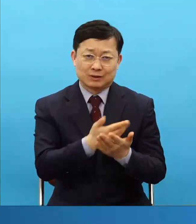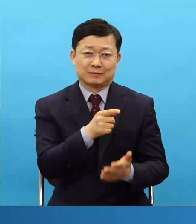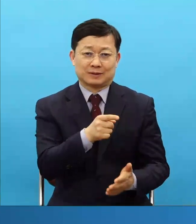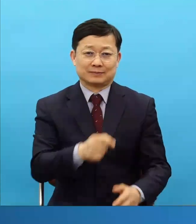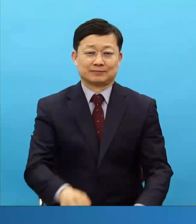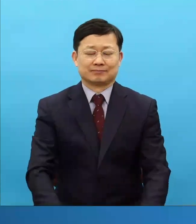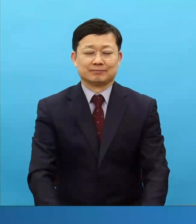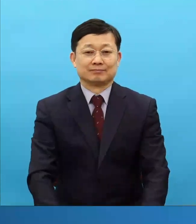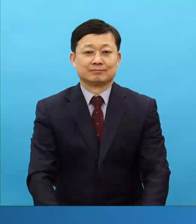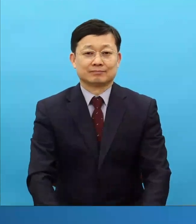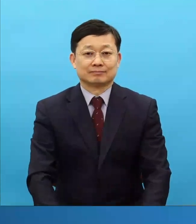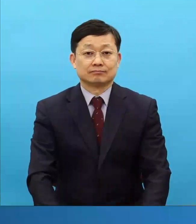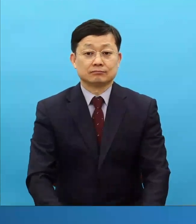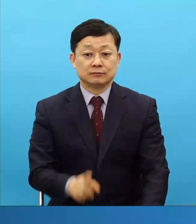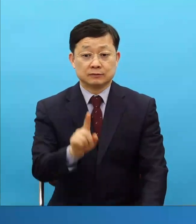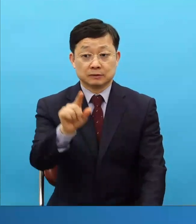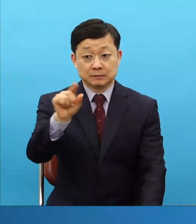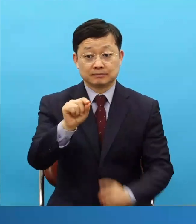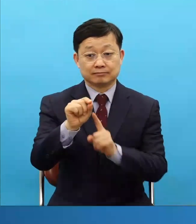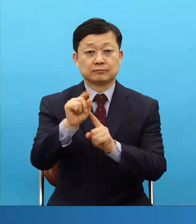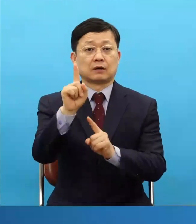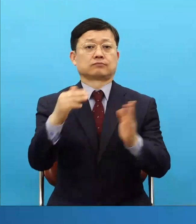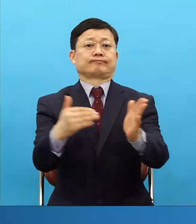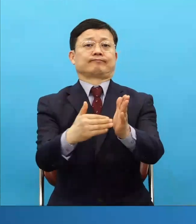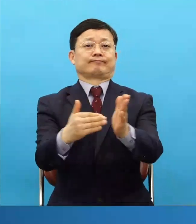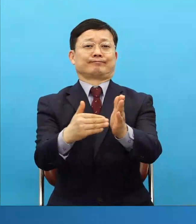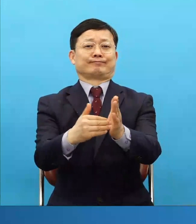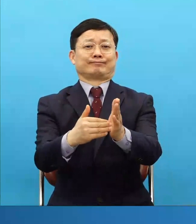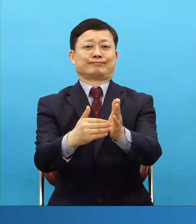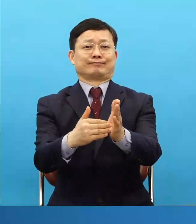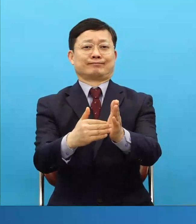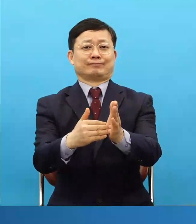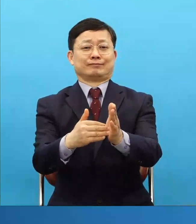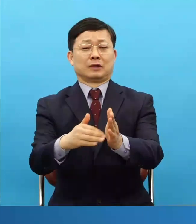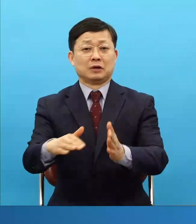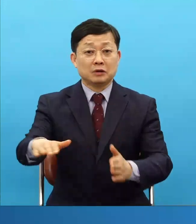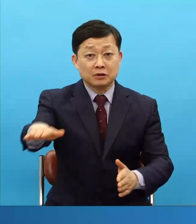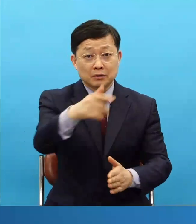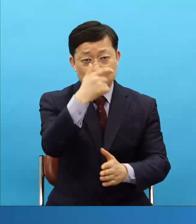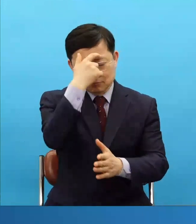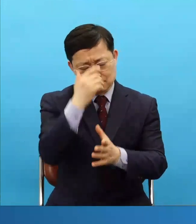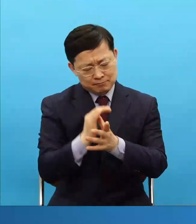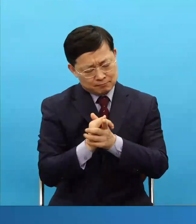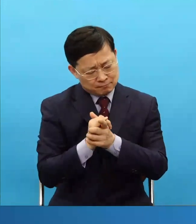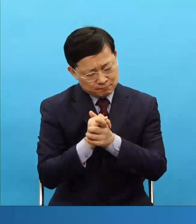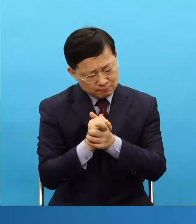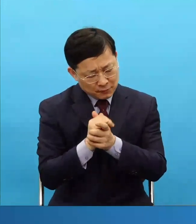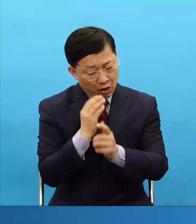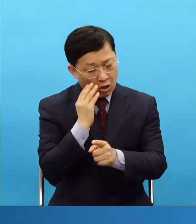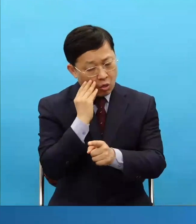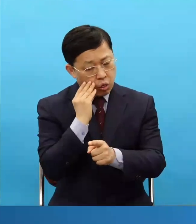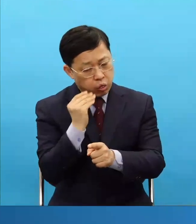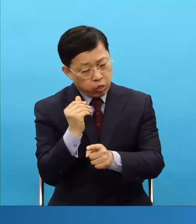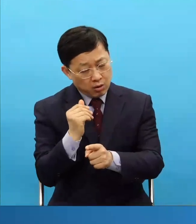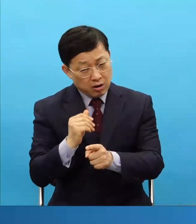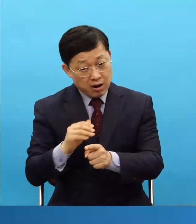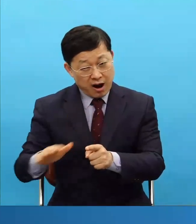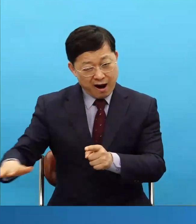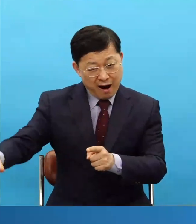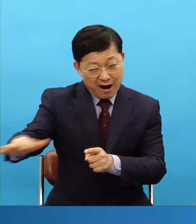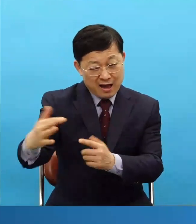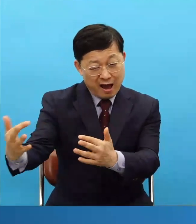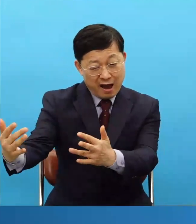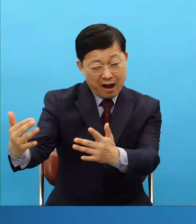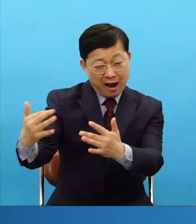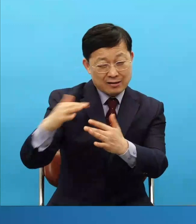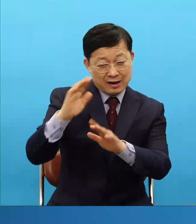system. 그걸로 끝입니다. But it ends with that. 여러분이 기도할 수 있다면 어떤 상황도 여러분을 이기지 못합니다. If you know how to pray,